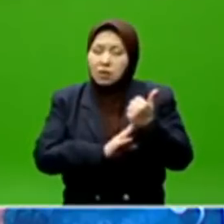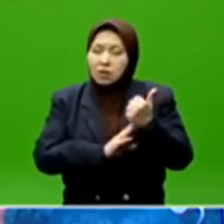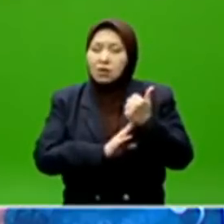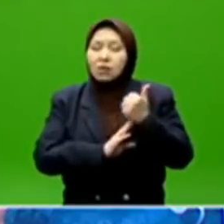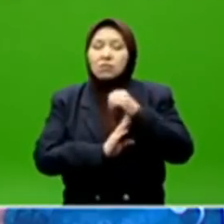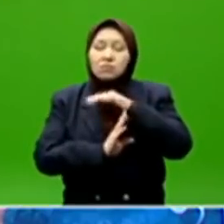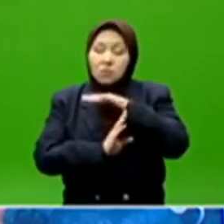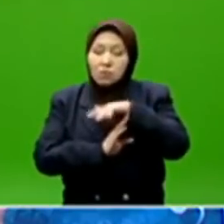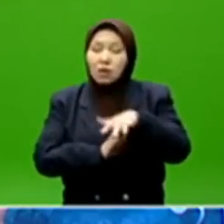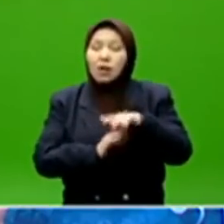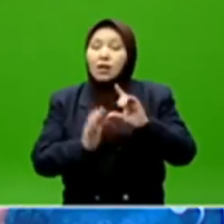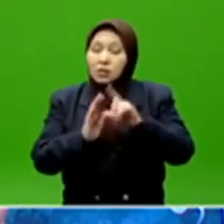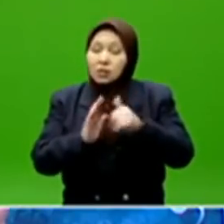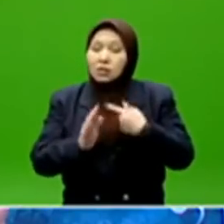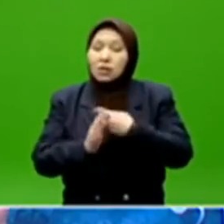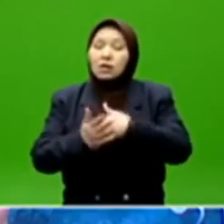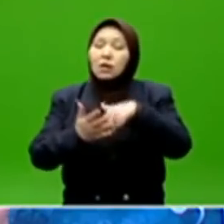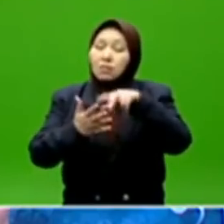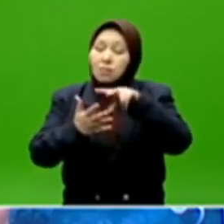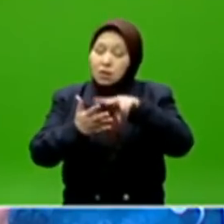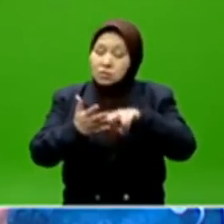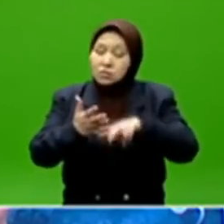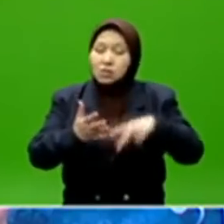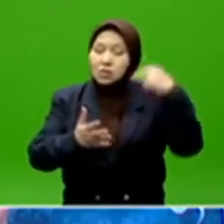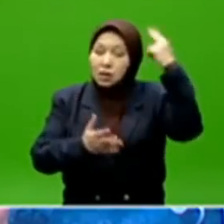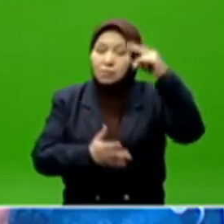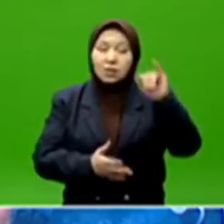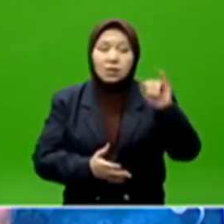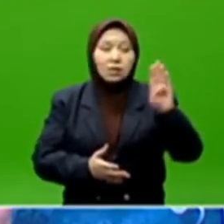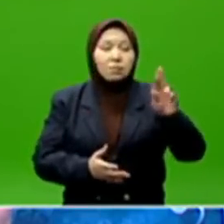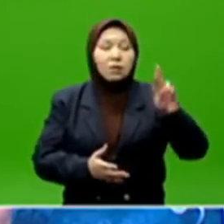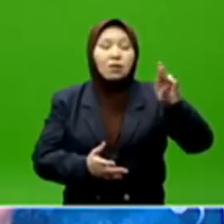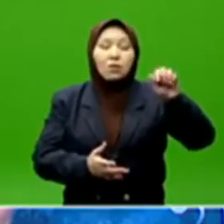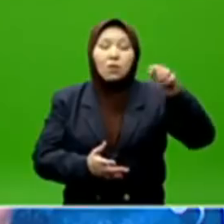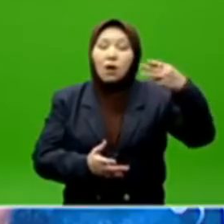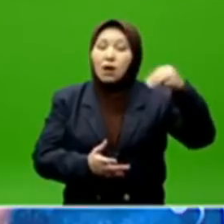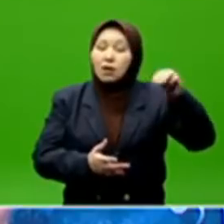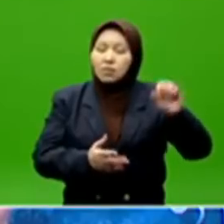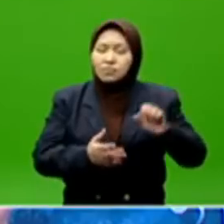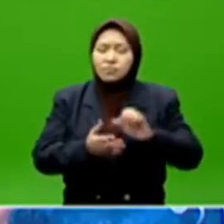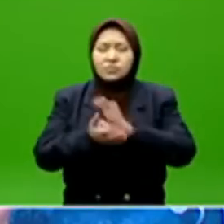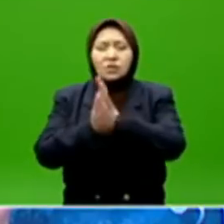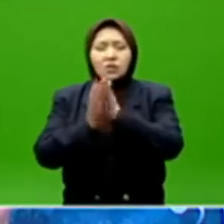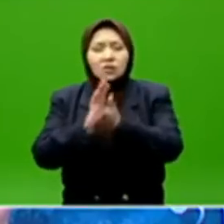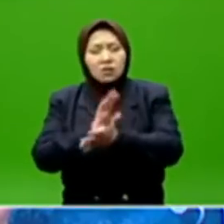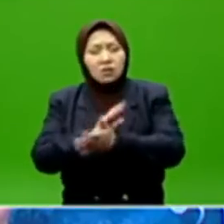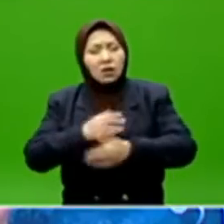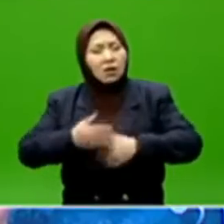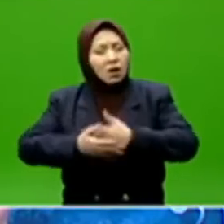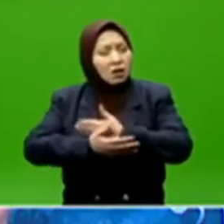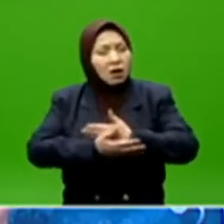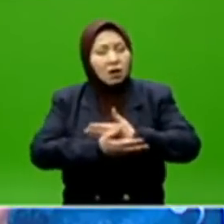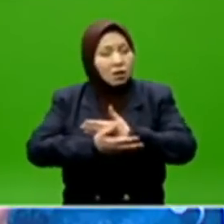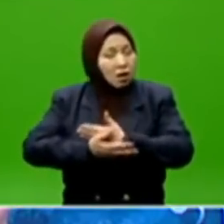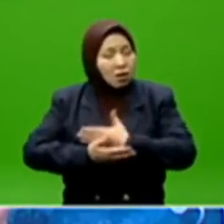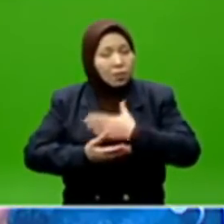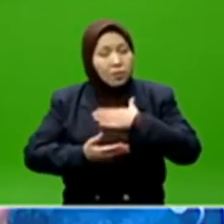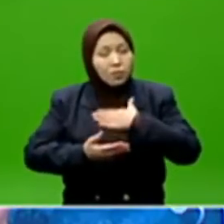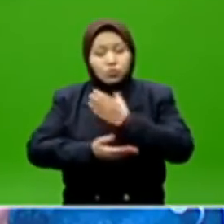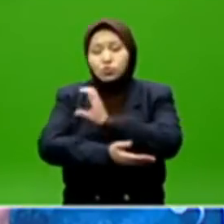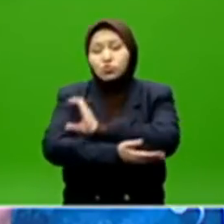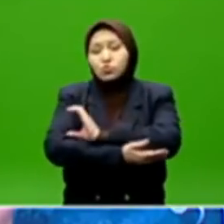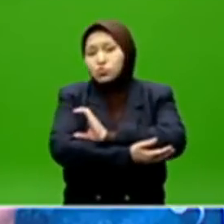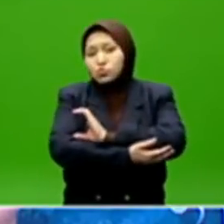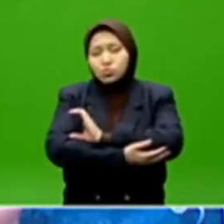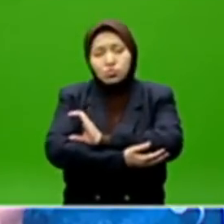Sekejap lagi kita akan baca yang Nabi Allah Ibrahim memohon untuk jadikan anak-anakku, cucu-cucuku,